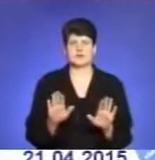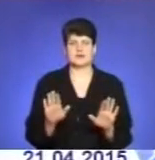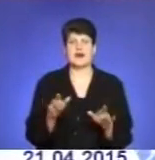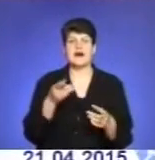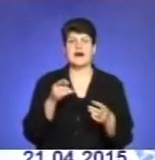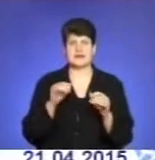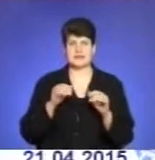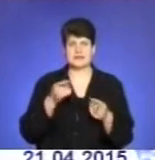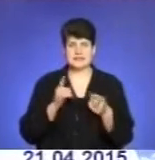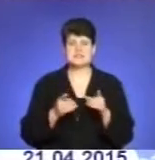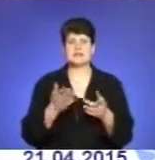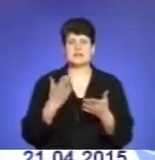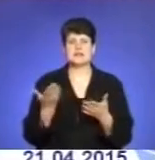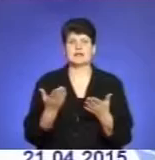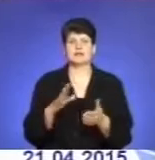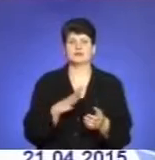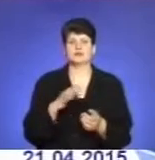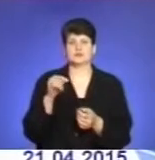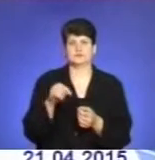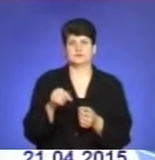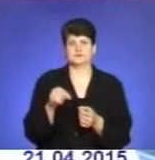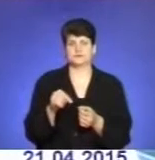дійства, які тут відбувалися, тому що